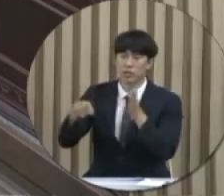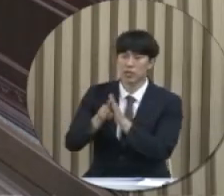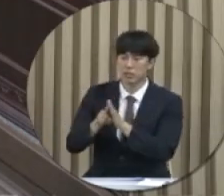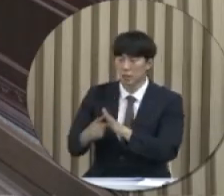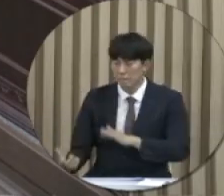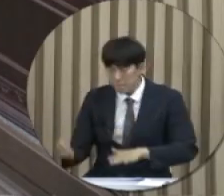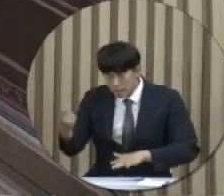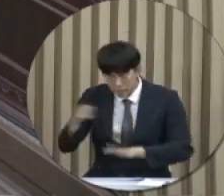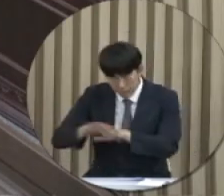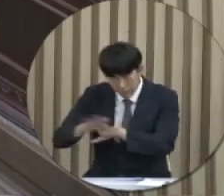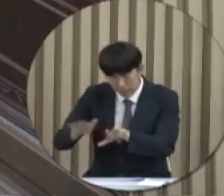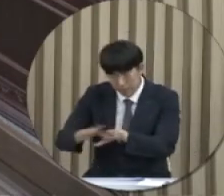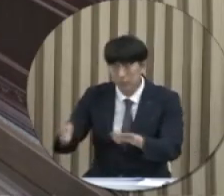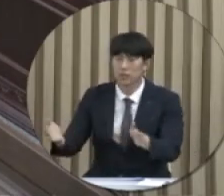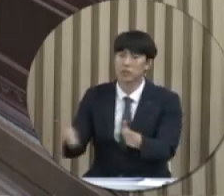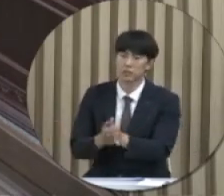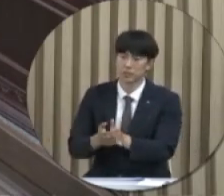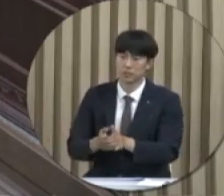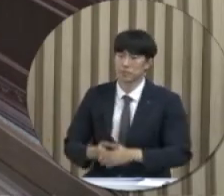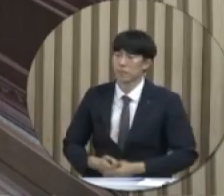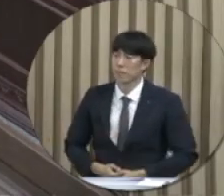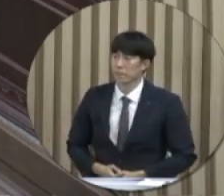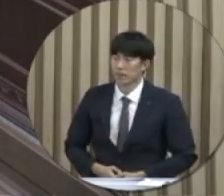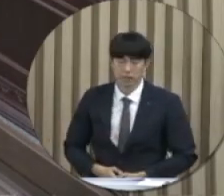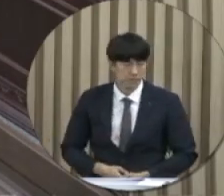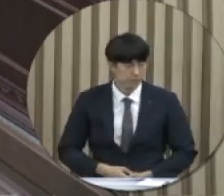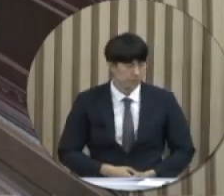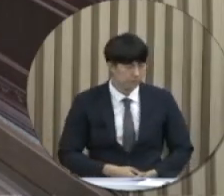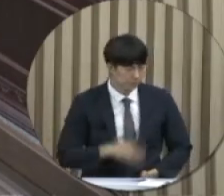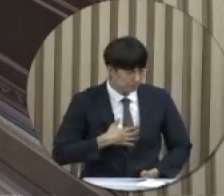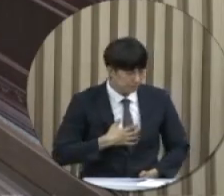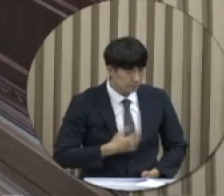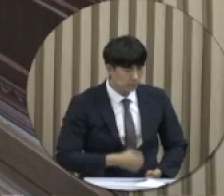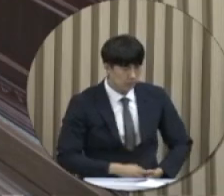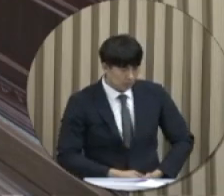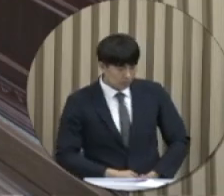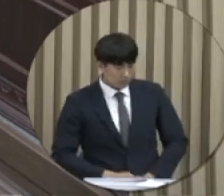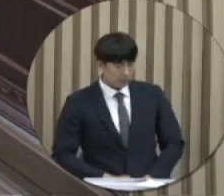빠르게 했기 때문에 나온 문제일 수도 있을 수 있다고 생각합니다. 네, 무슨 말씀이냐면 제가 이제 그래서